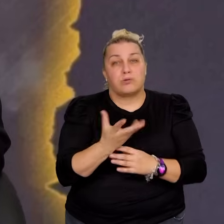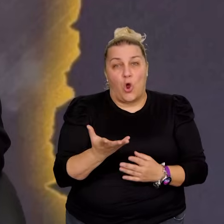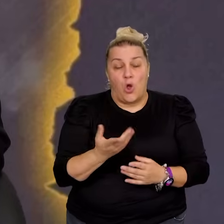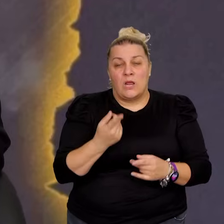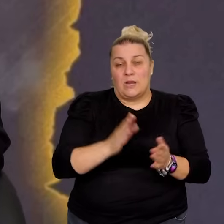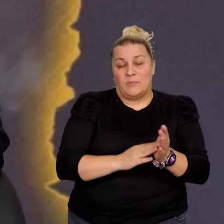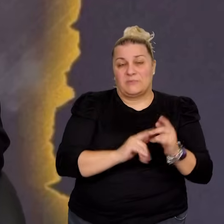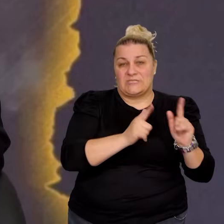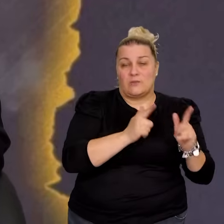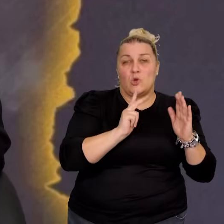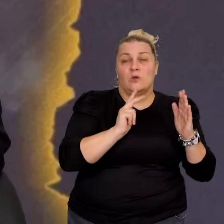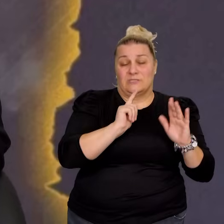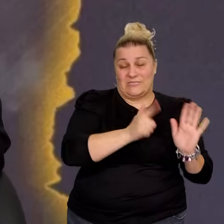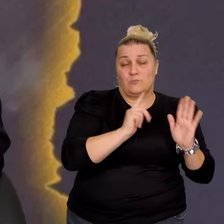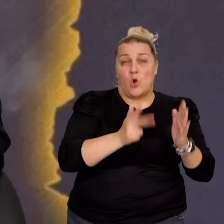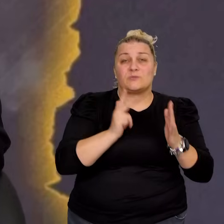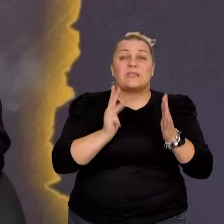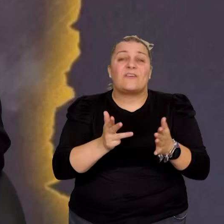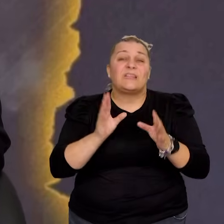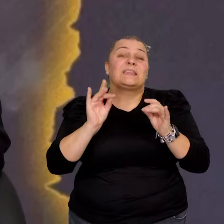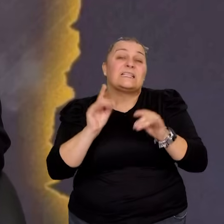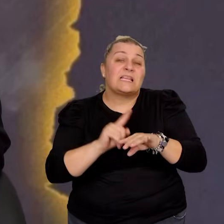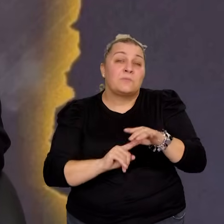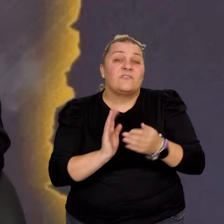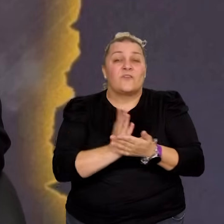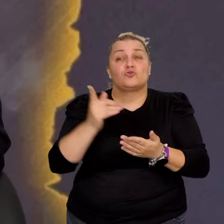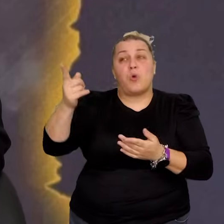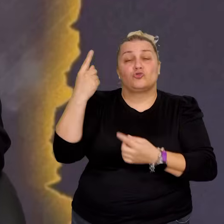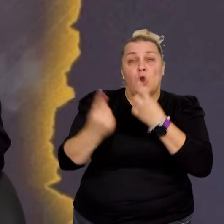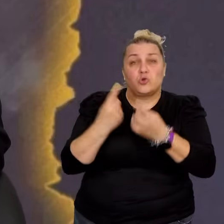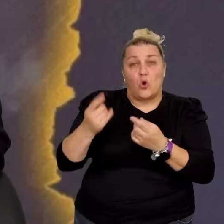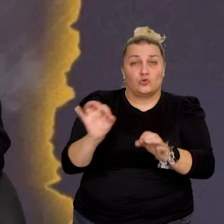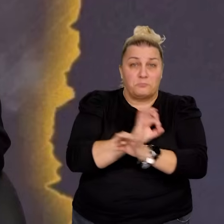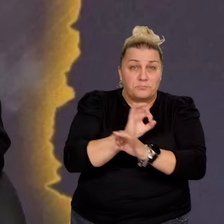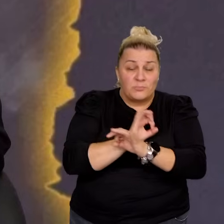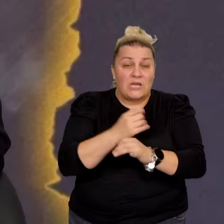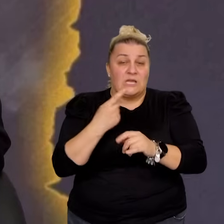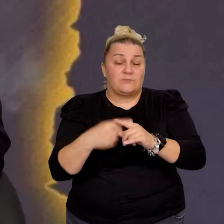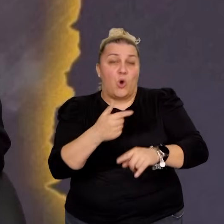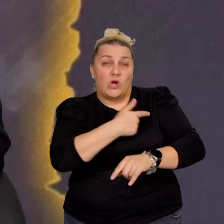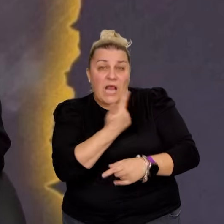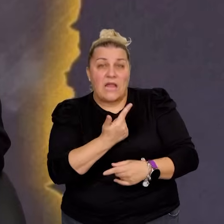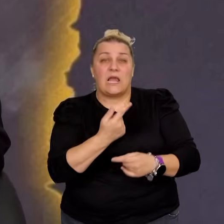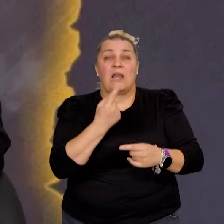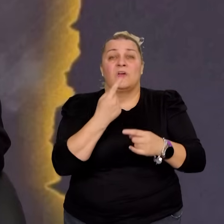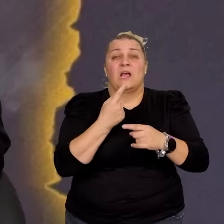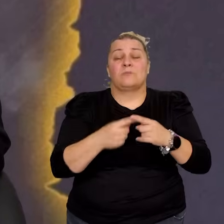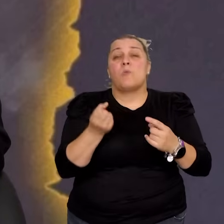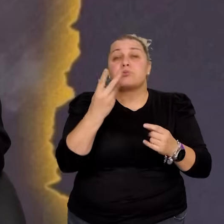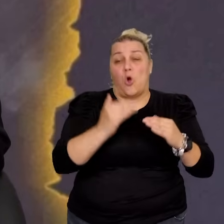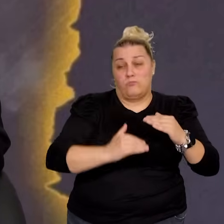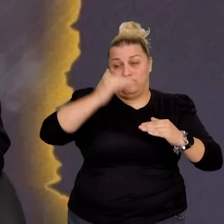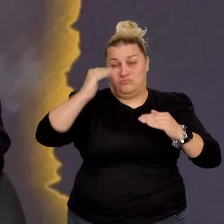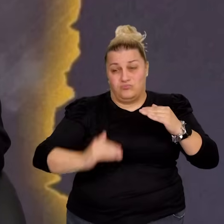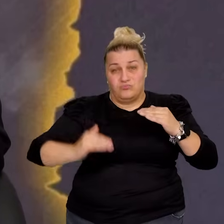i 8. i 9. u 10. mjesecu počelo se ginuti tamo i zbog ranjavanja i zbog nečega je brojka stalno varirala. Jedni su